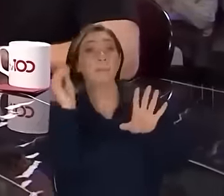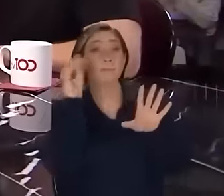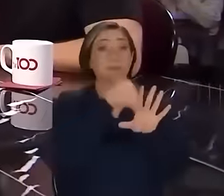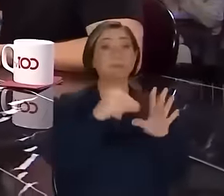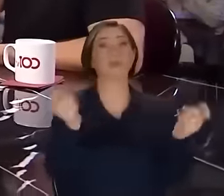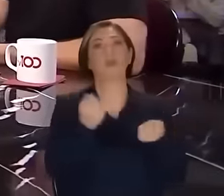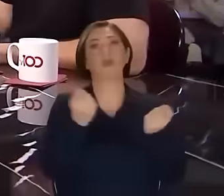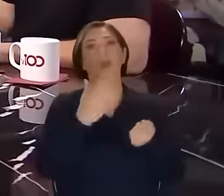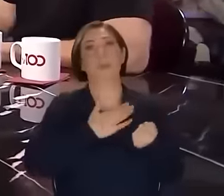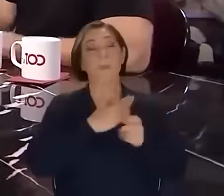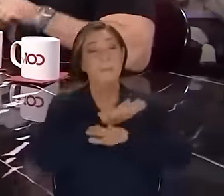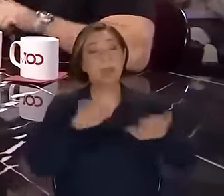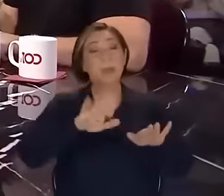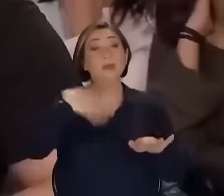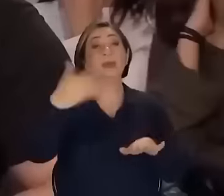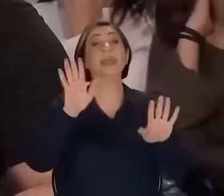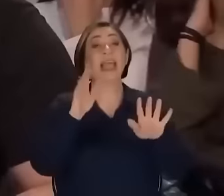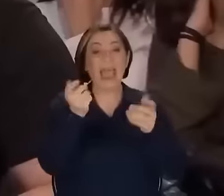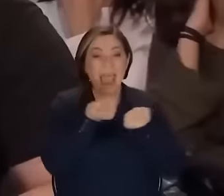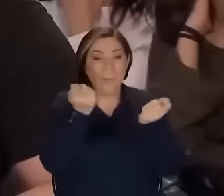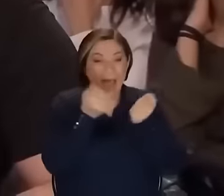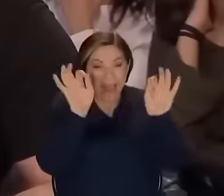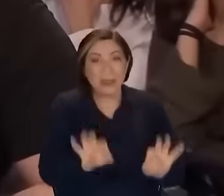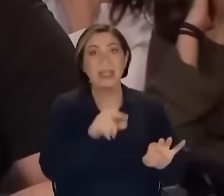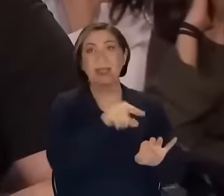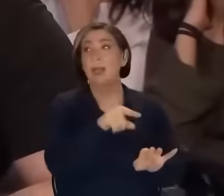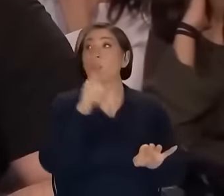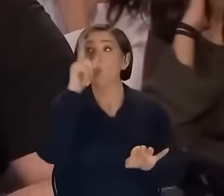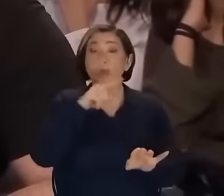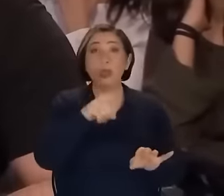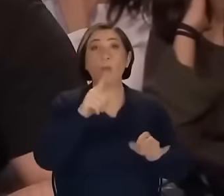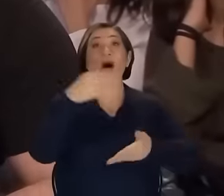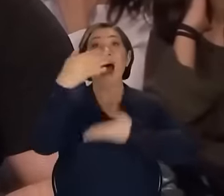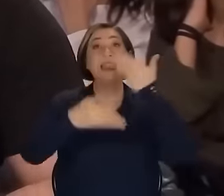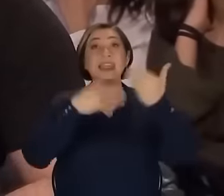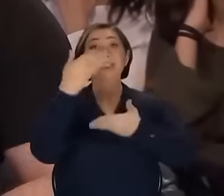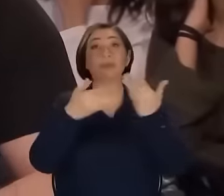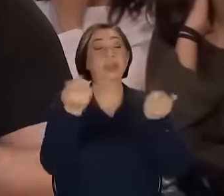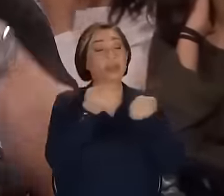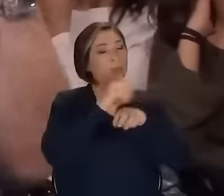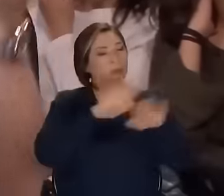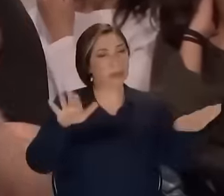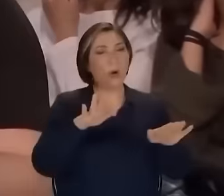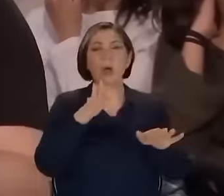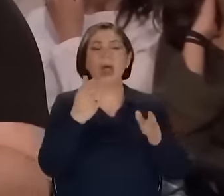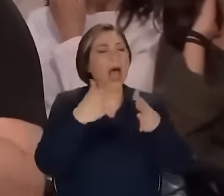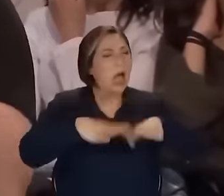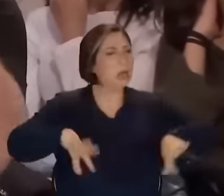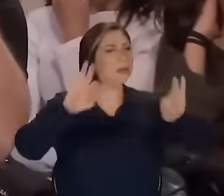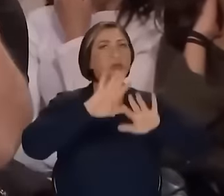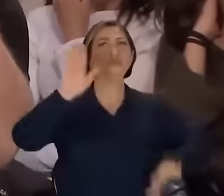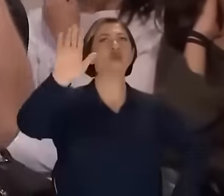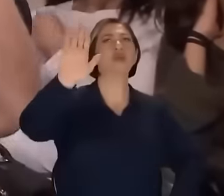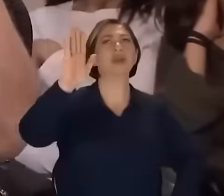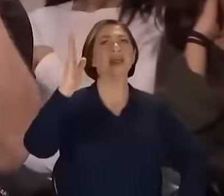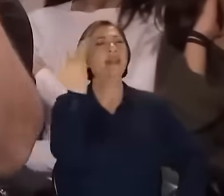kılmaya çalışıyorum. Bittikten sonra değil, yapım aşamasında da öyle. Dolayısıyla bu tarif iş bittikten, ortaya çıktıktan sonra dur